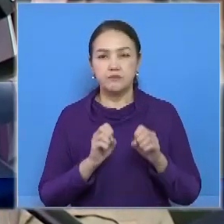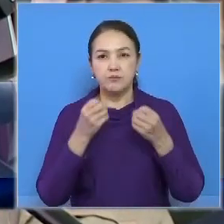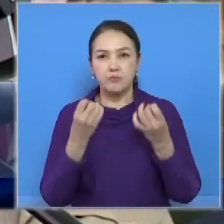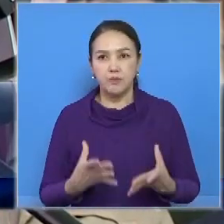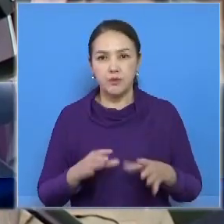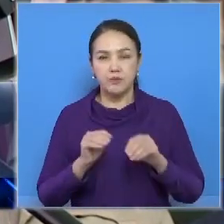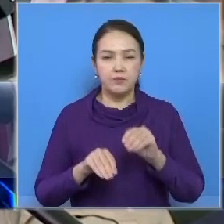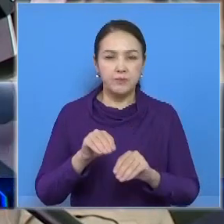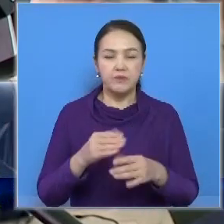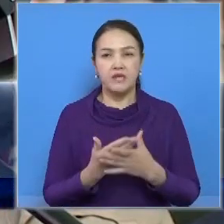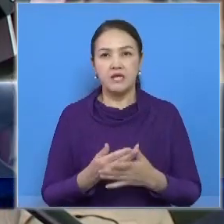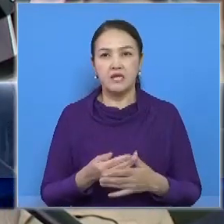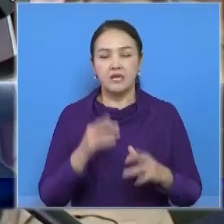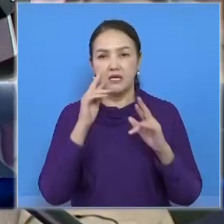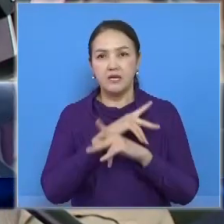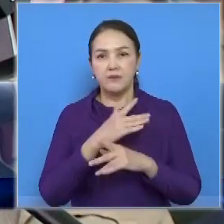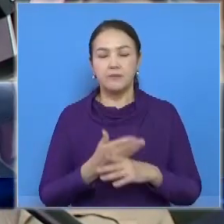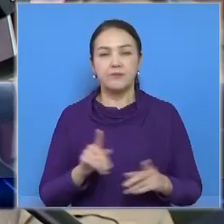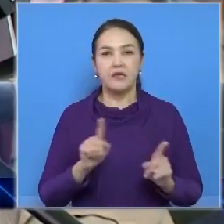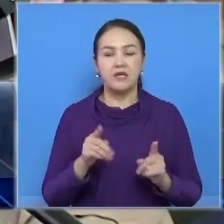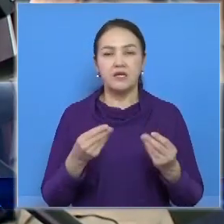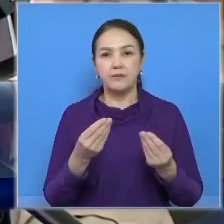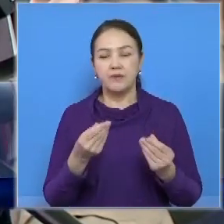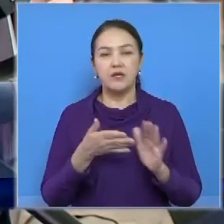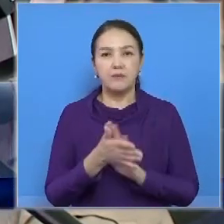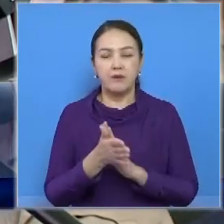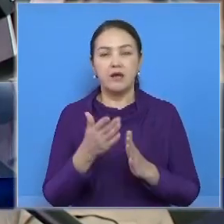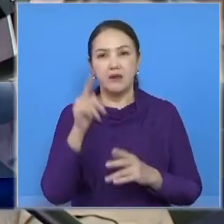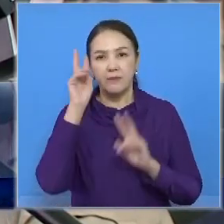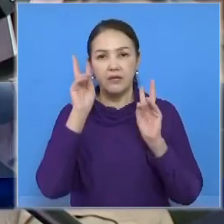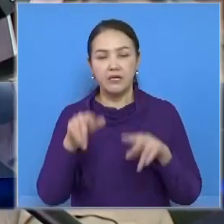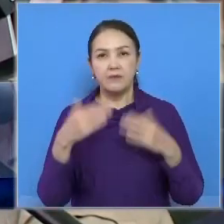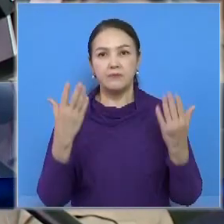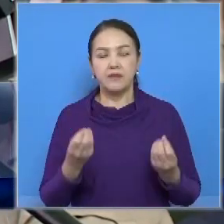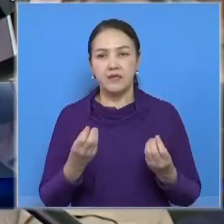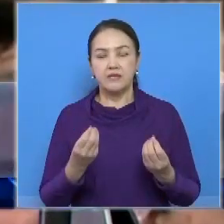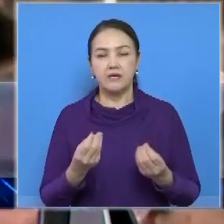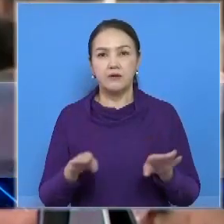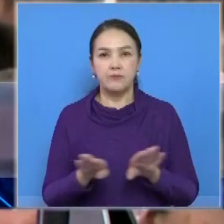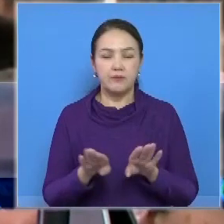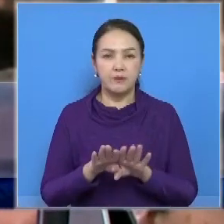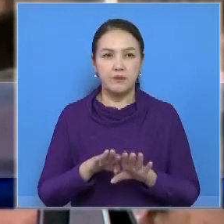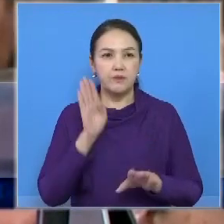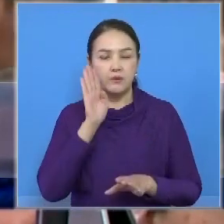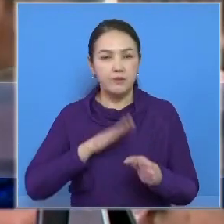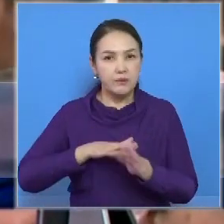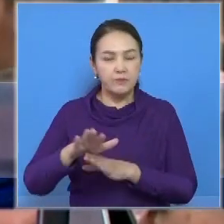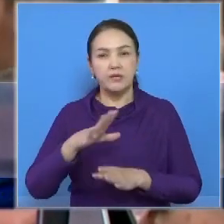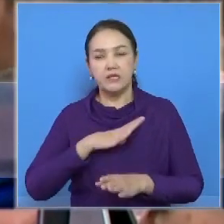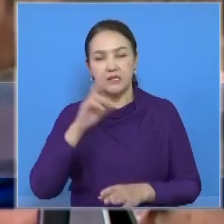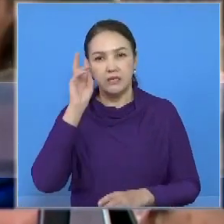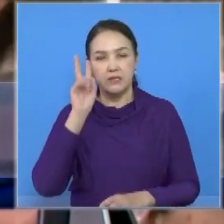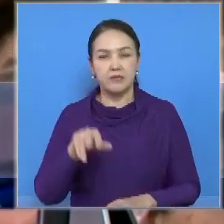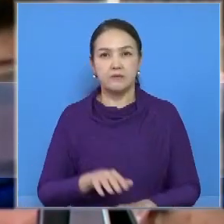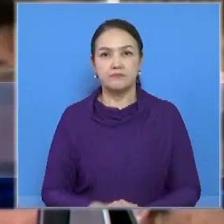болды. Ал енді сіздерде онда қандай ол қанша ақша бөлінеді, қашан бөлінеді мысалы, биыл тағы да дайындалатын суға кетуге. Соның ішінде орындалғаны енді бір